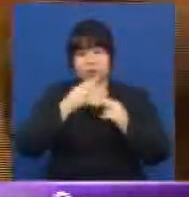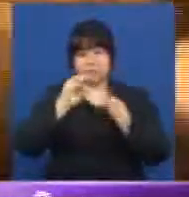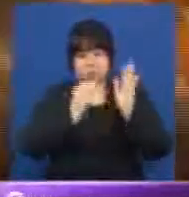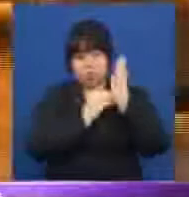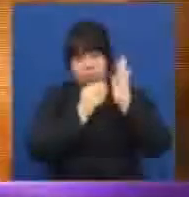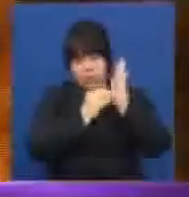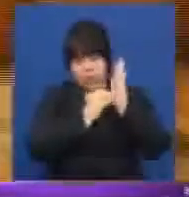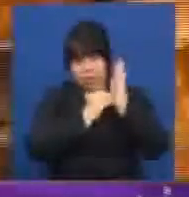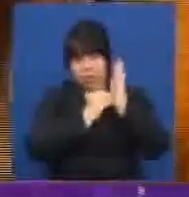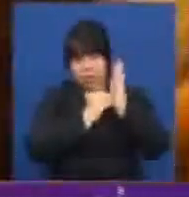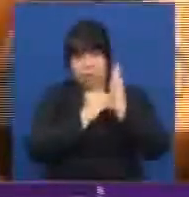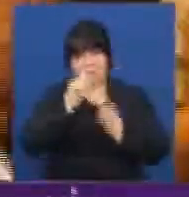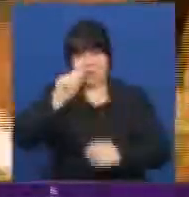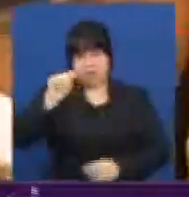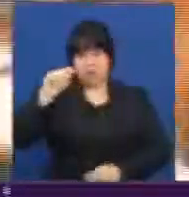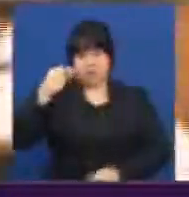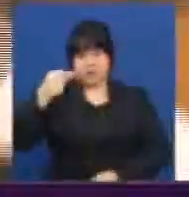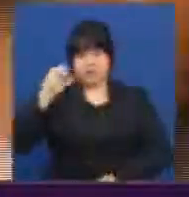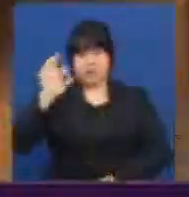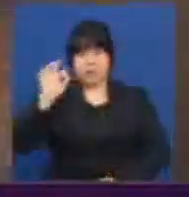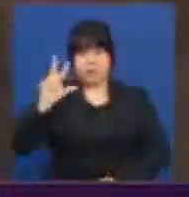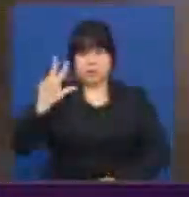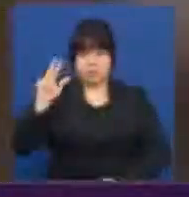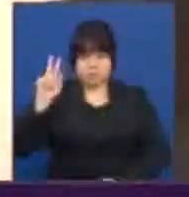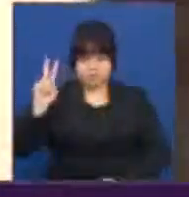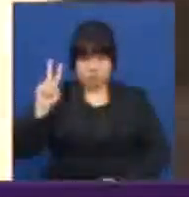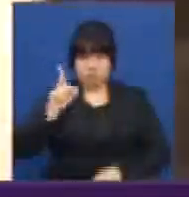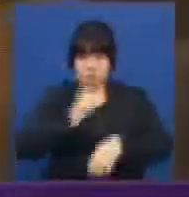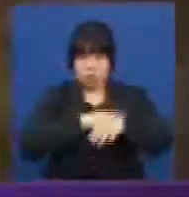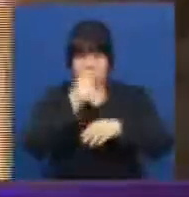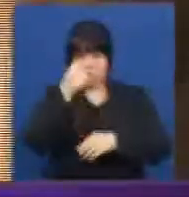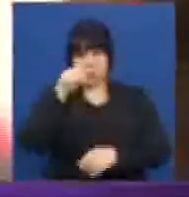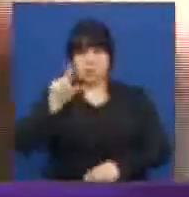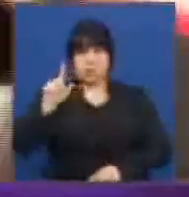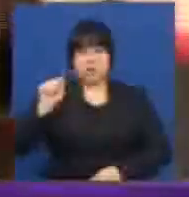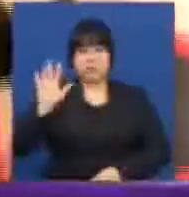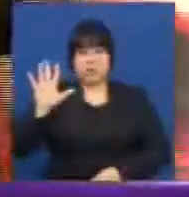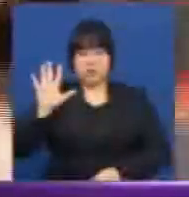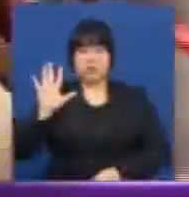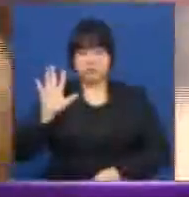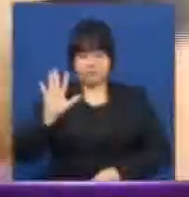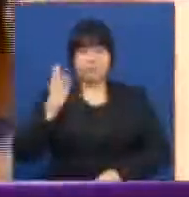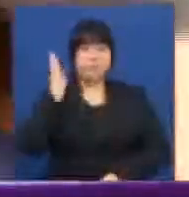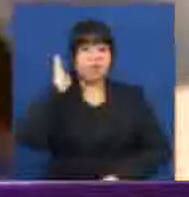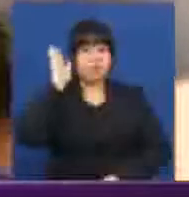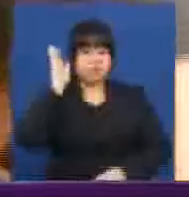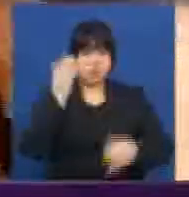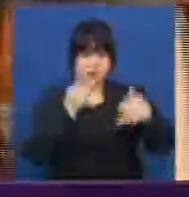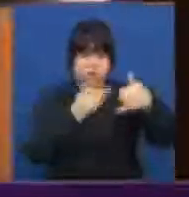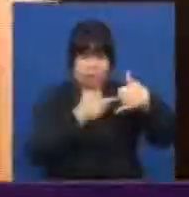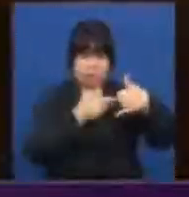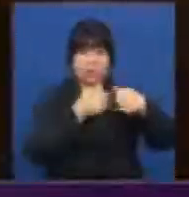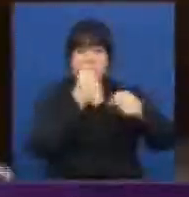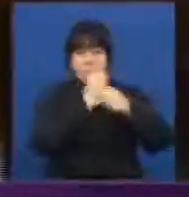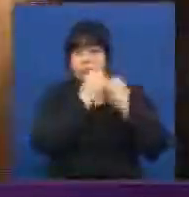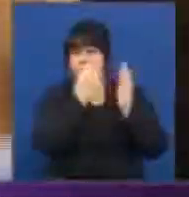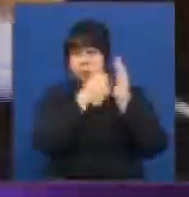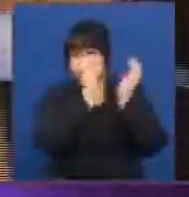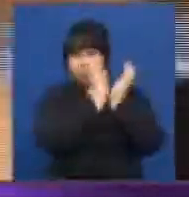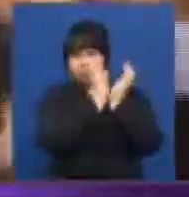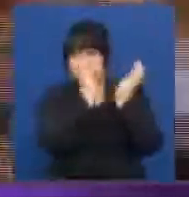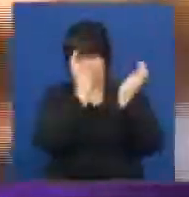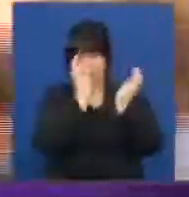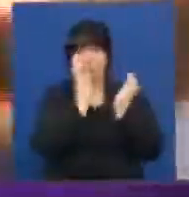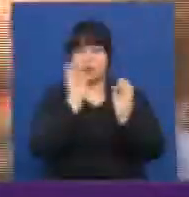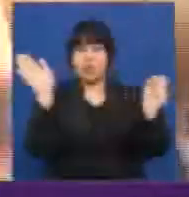น PG932 เมื่อเวลา 11:25 นที่ผ่านมาหลังจากที่นายวีระได้รับพระราชทานอภัยโทษเนื่อง